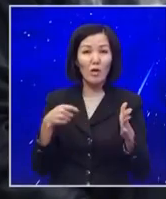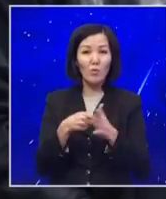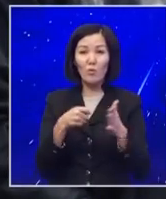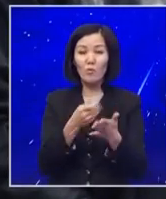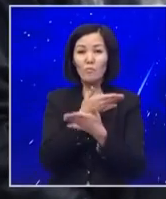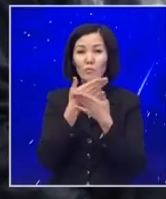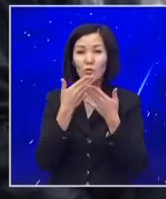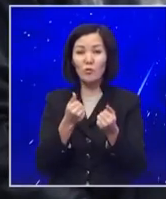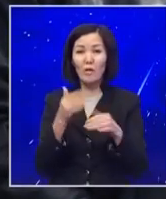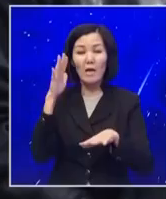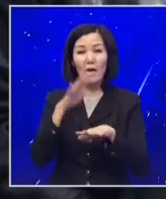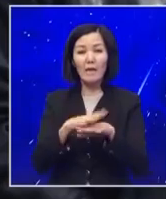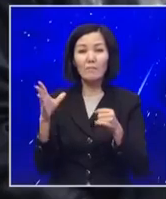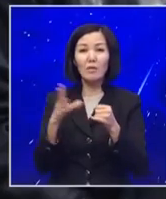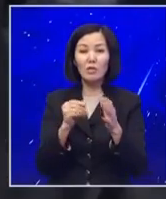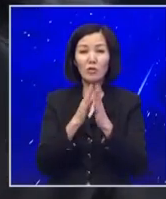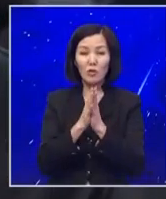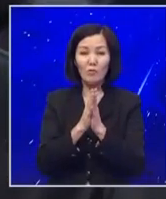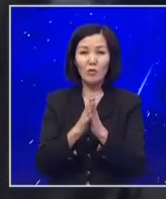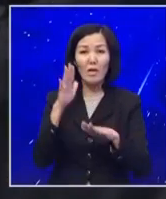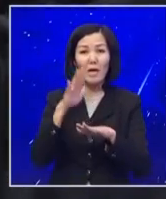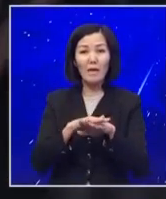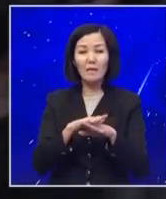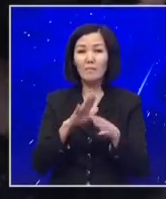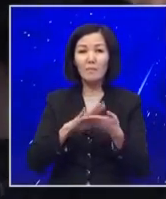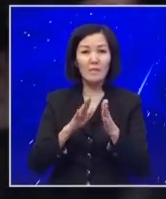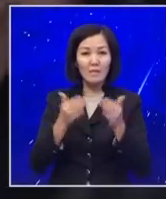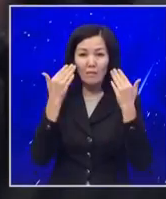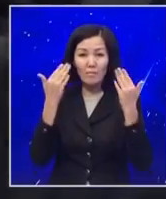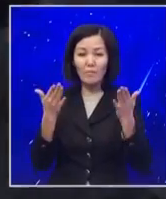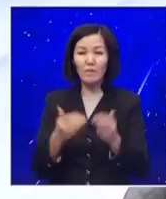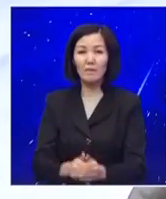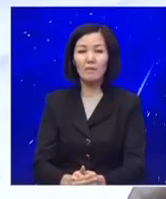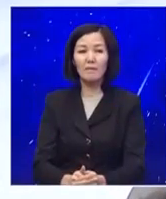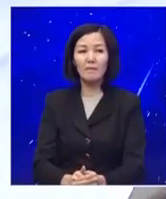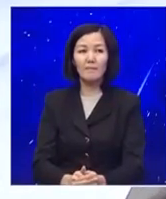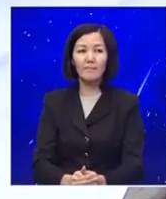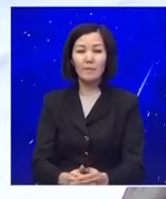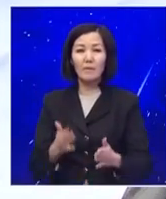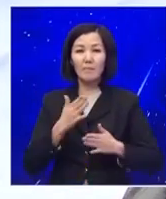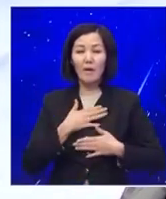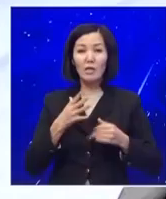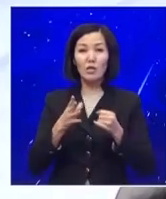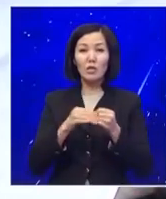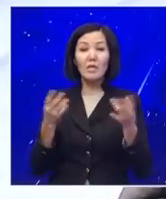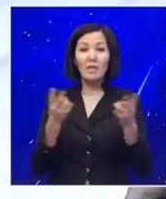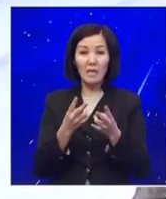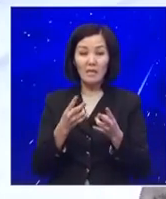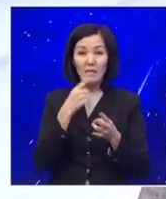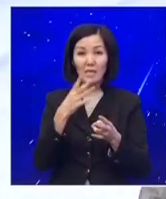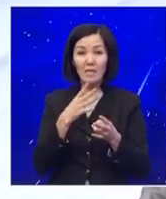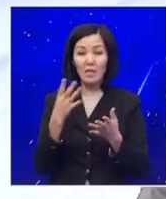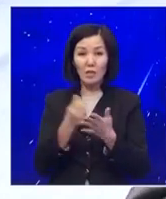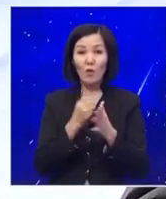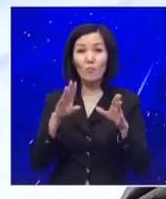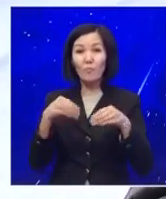жиналып, әкімнен мал бағатын жайылым сұрап жүр. Әкім шарасыз, жер жоқтығын айтады. Бізге жер тауып берді. Жер